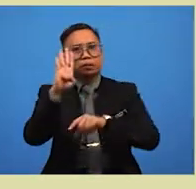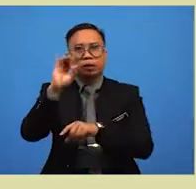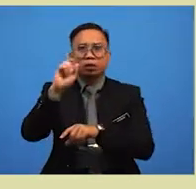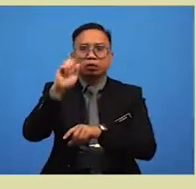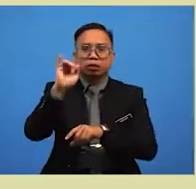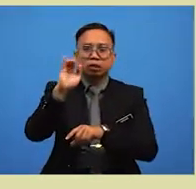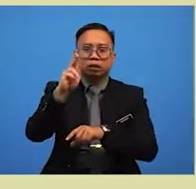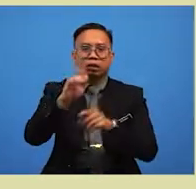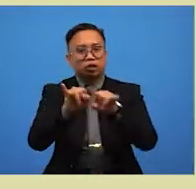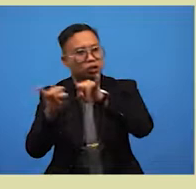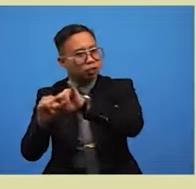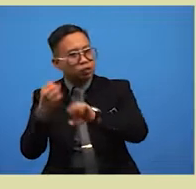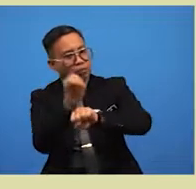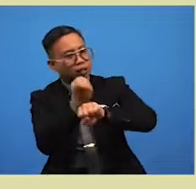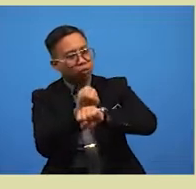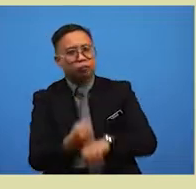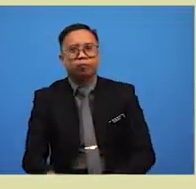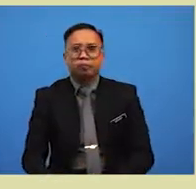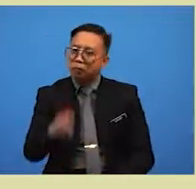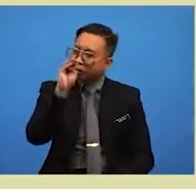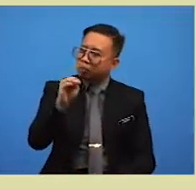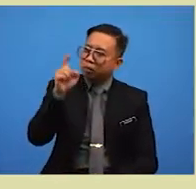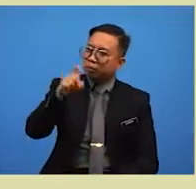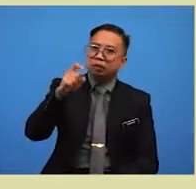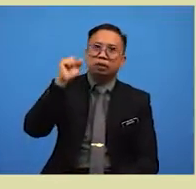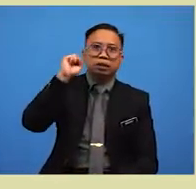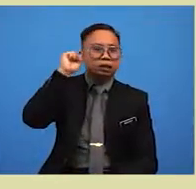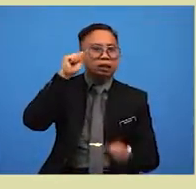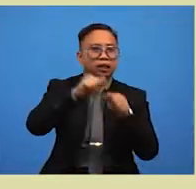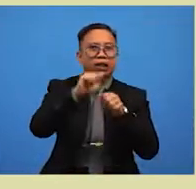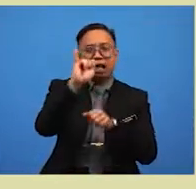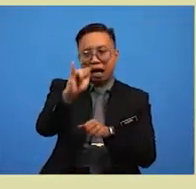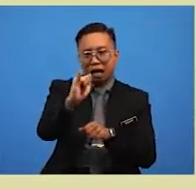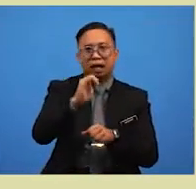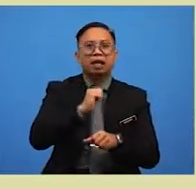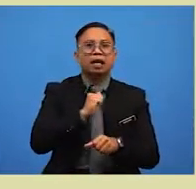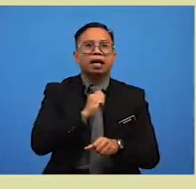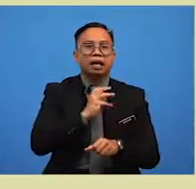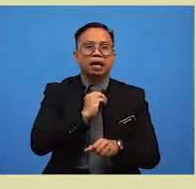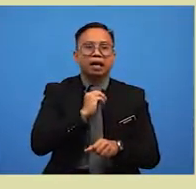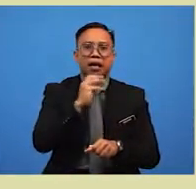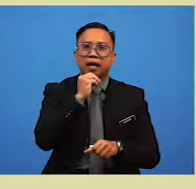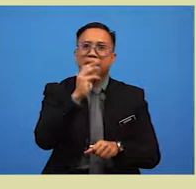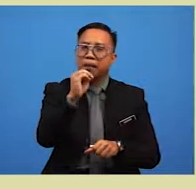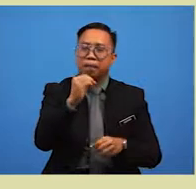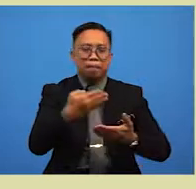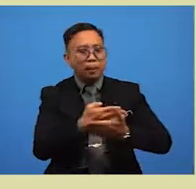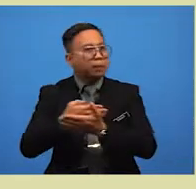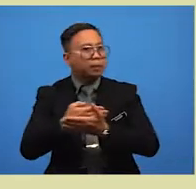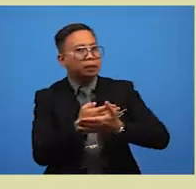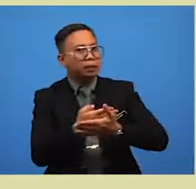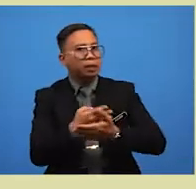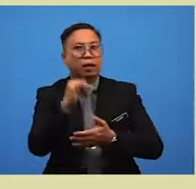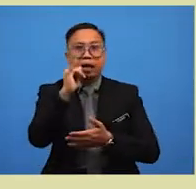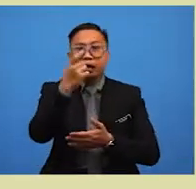batuan. Murid-murid, hafal akronim IMBB. I untuk iklim, M untuk